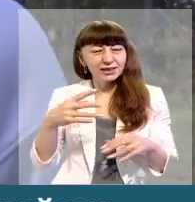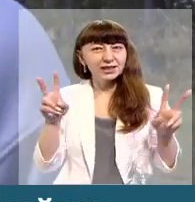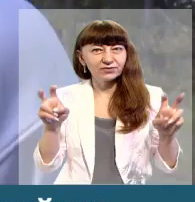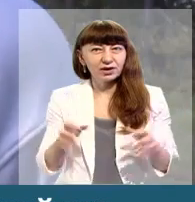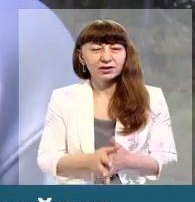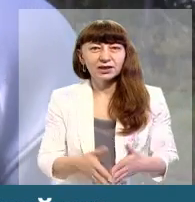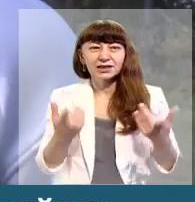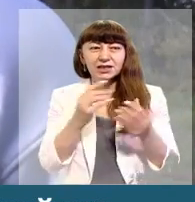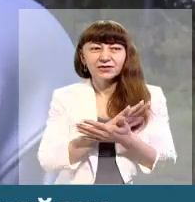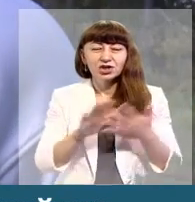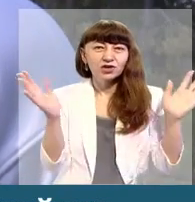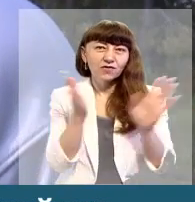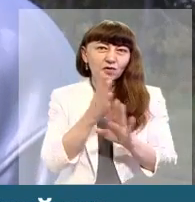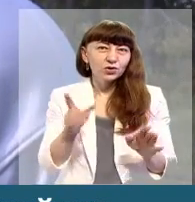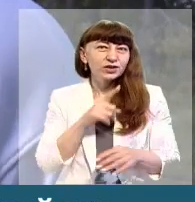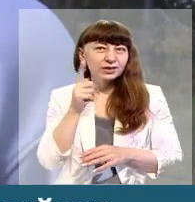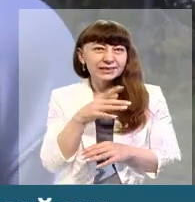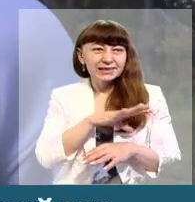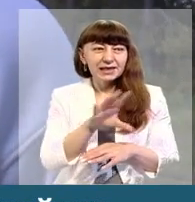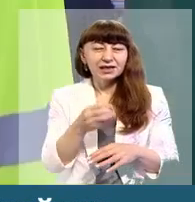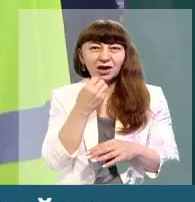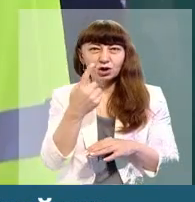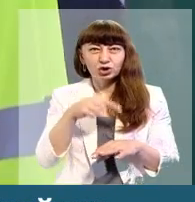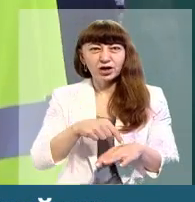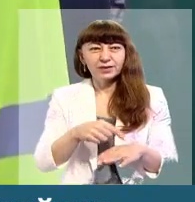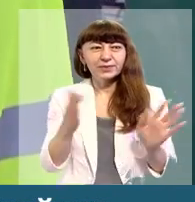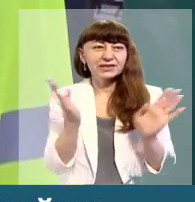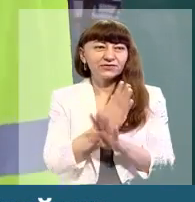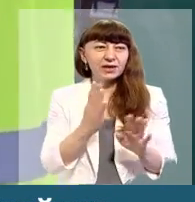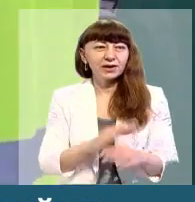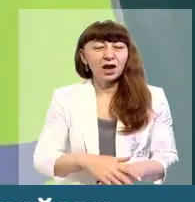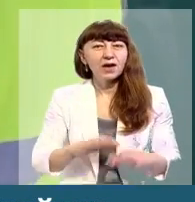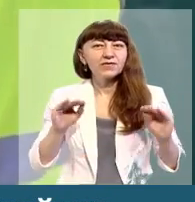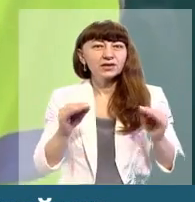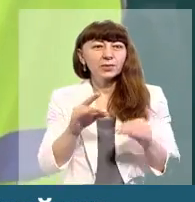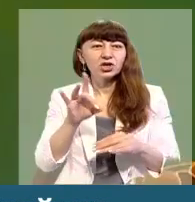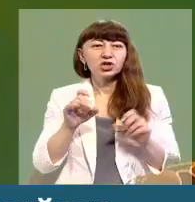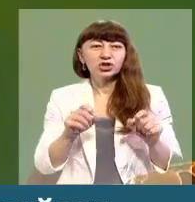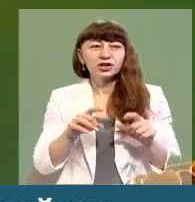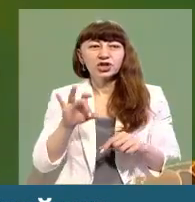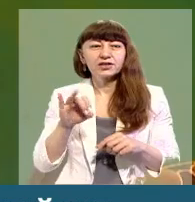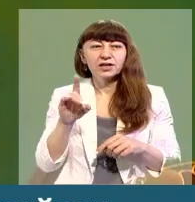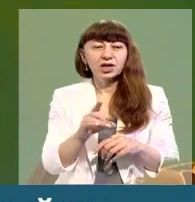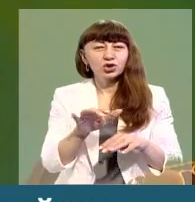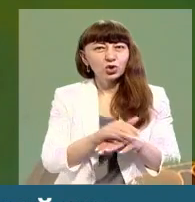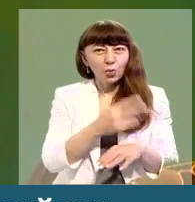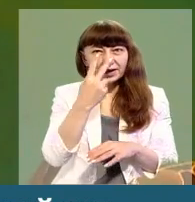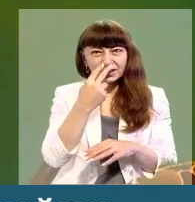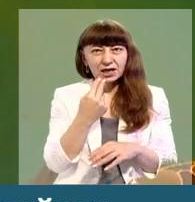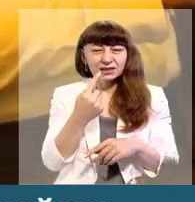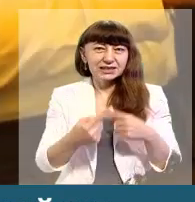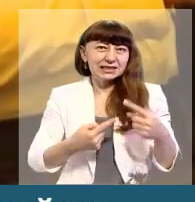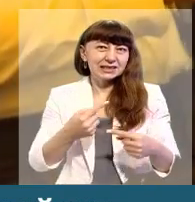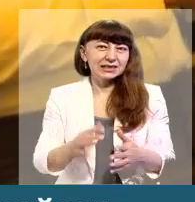воздух, зелень и хорошая атмосфера. Молодежный фестиваль «Жатигора Жастары» становится доброй и веселой